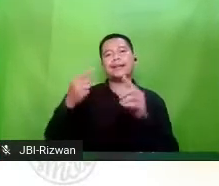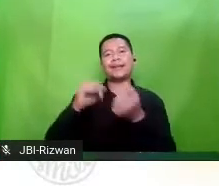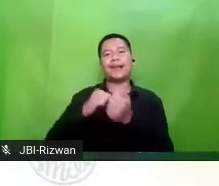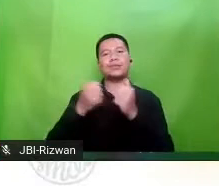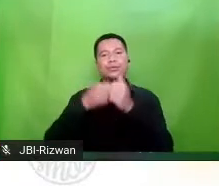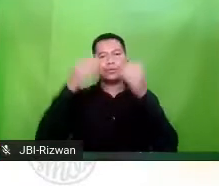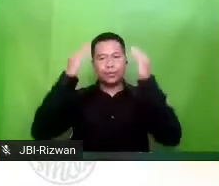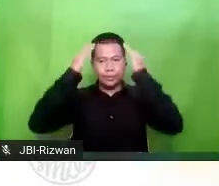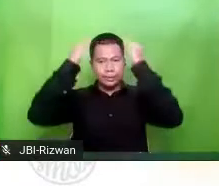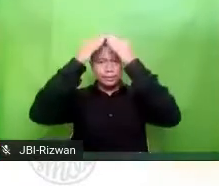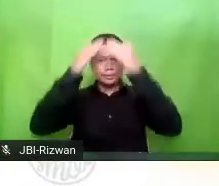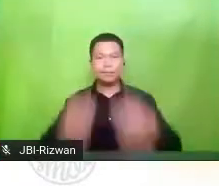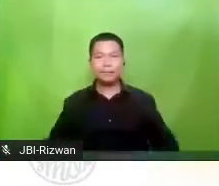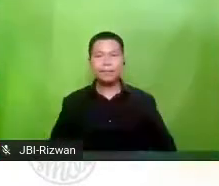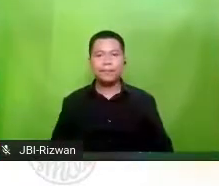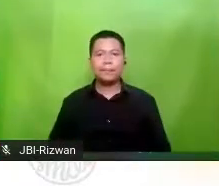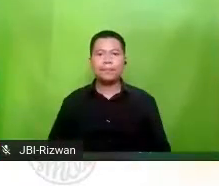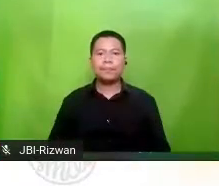berikutnya.